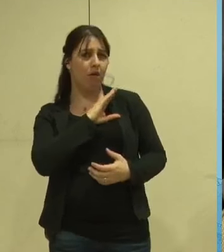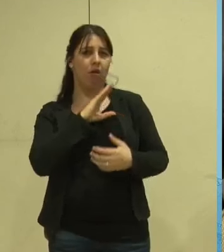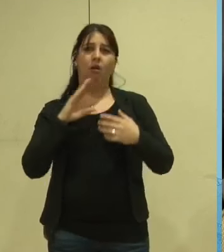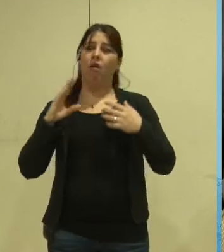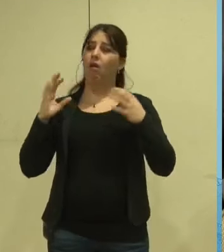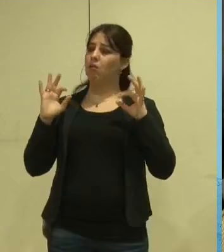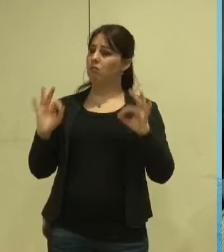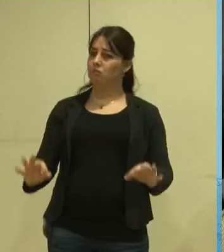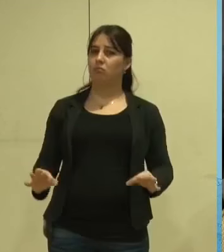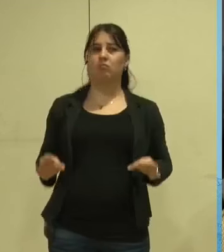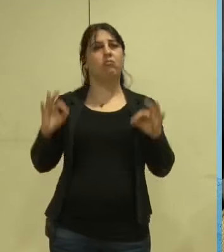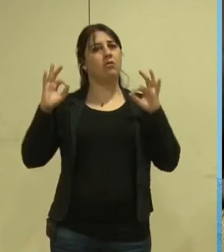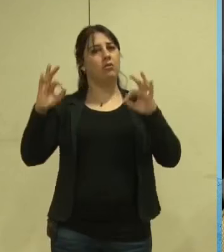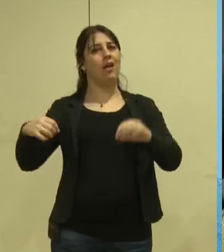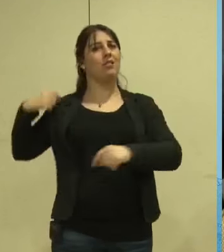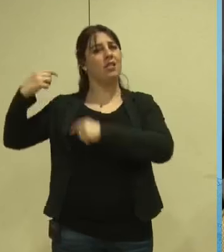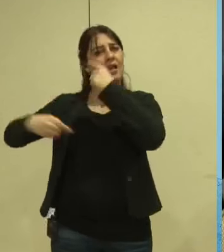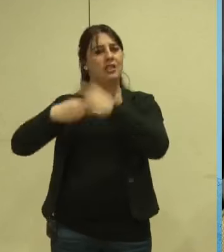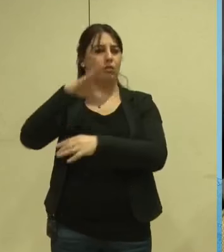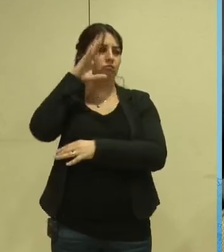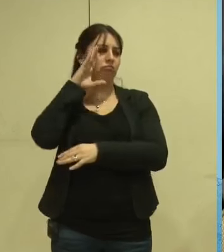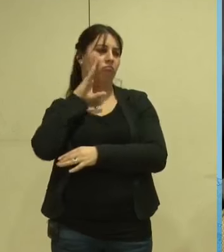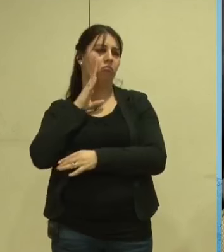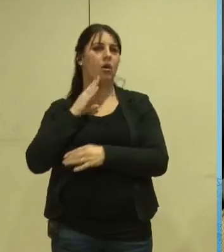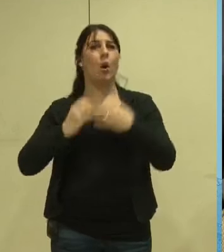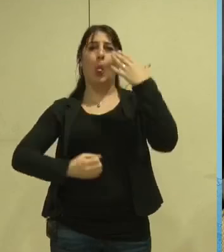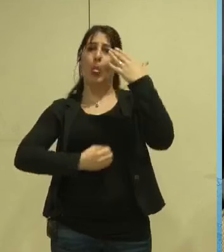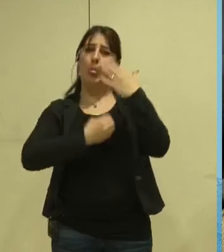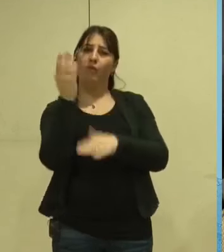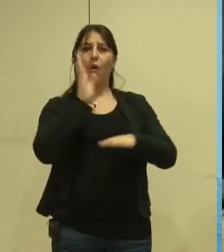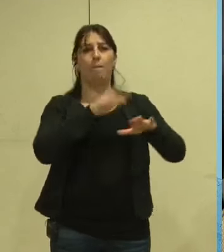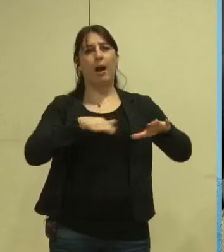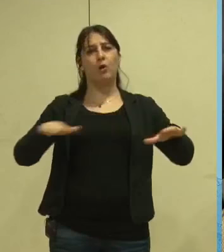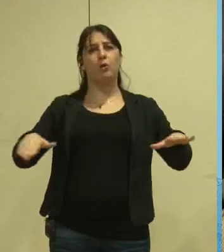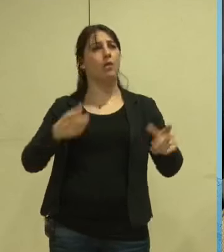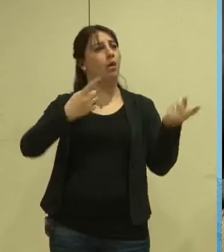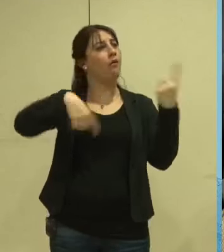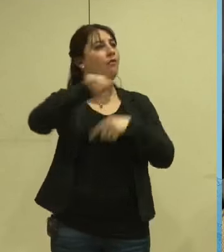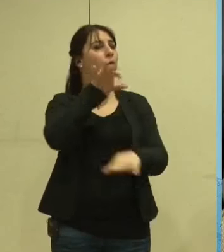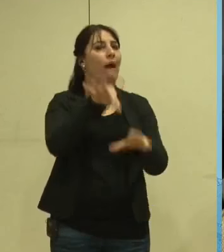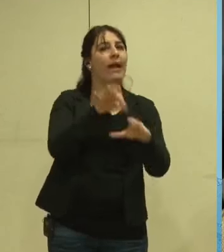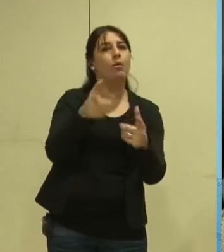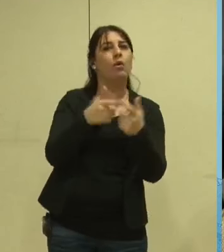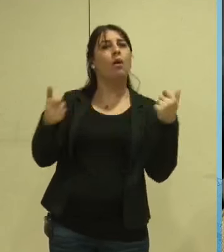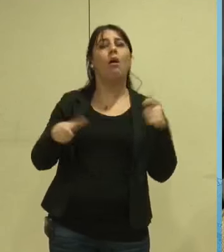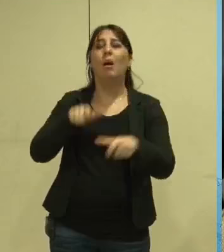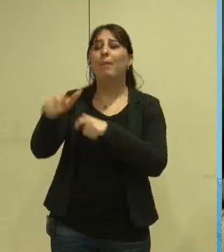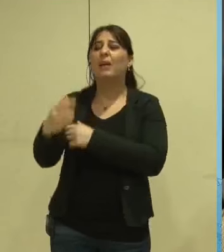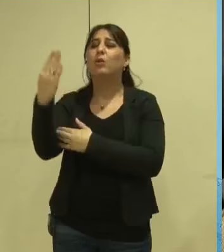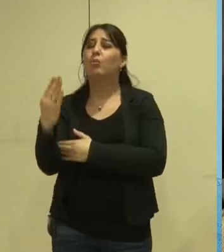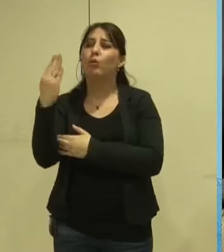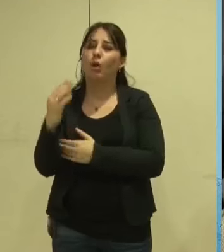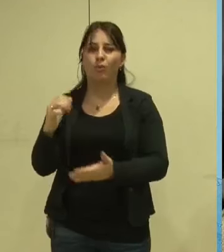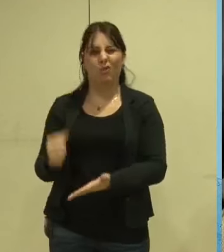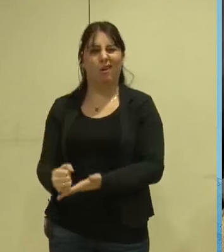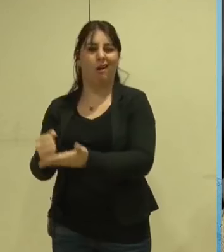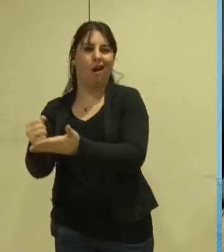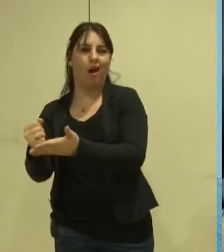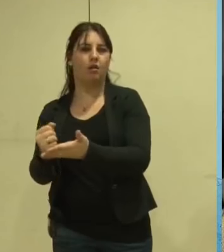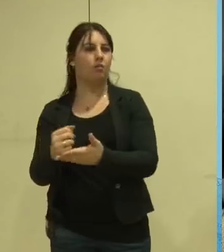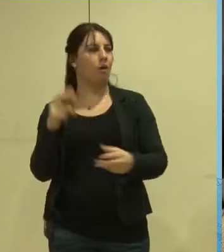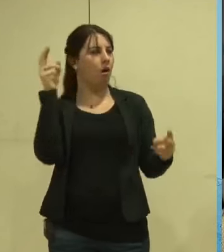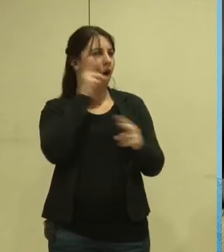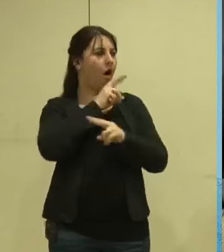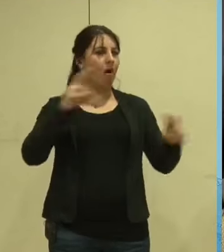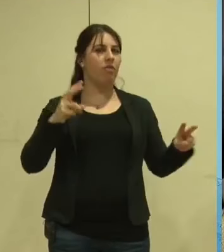tradition, incitez donc à renouveler le parc automobile de vos administrés en y aidant les plus nécessiteux. Mais ne cherchez pas à établir